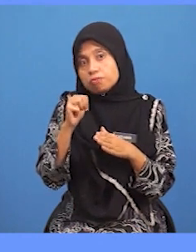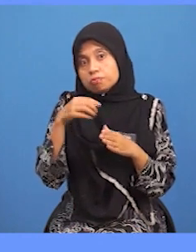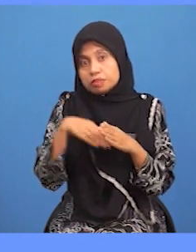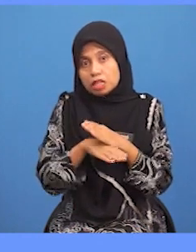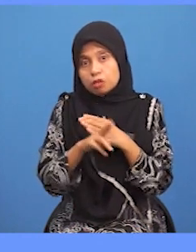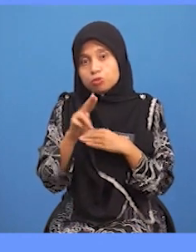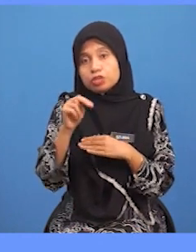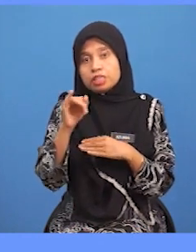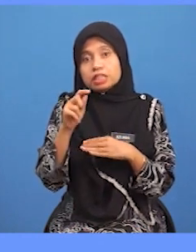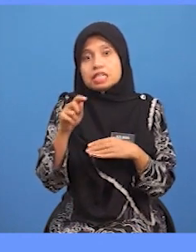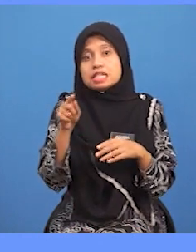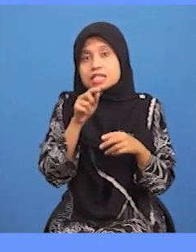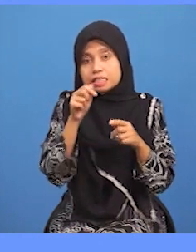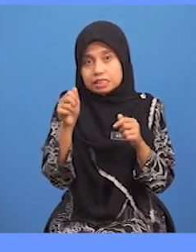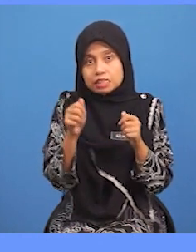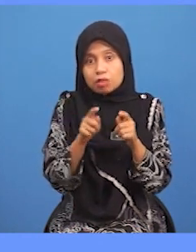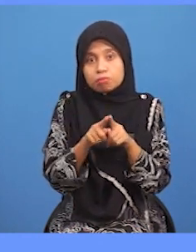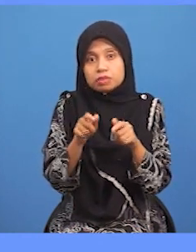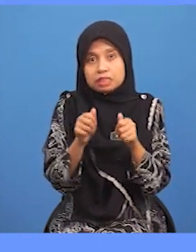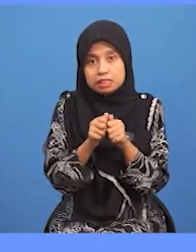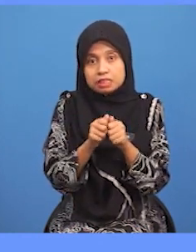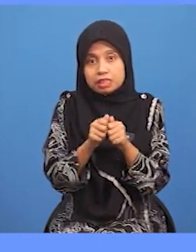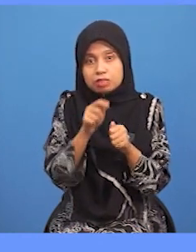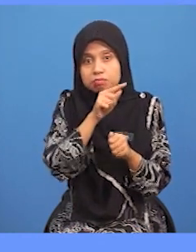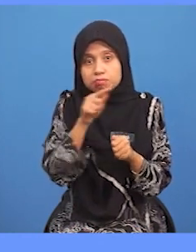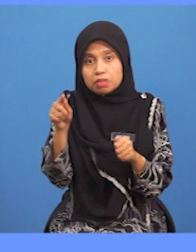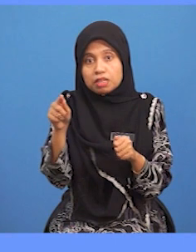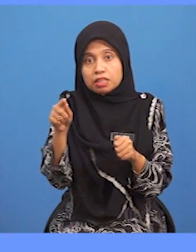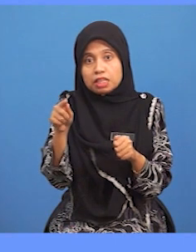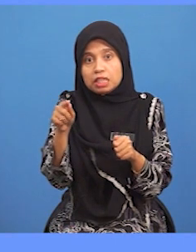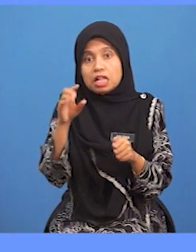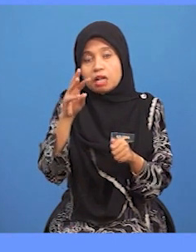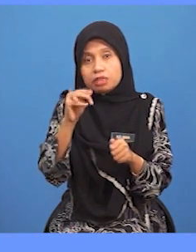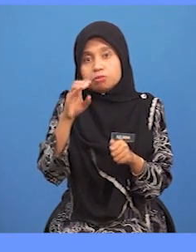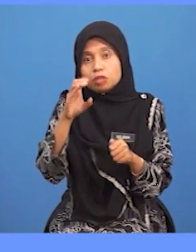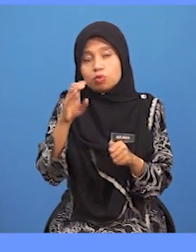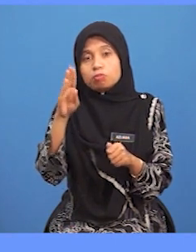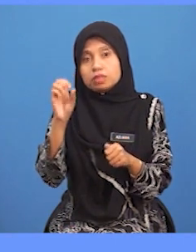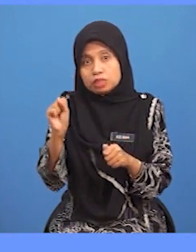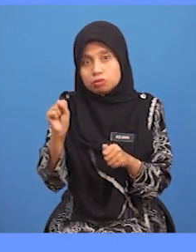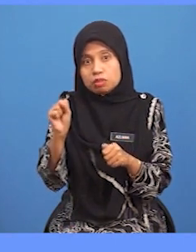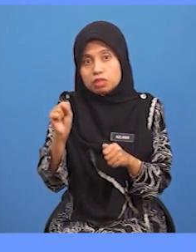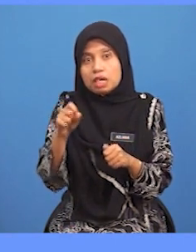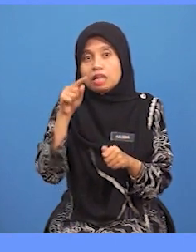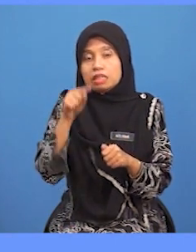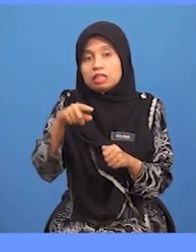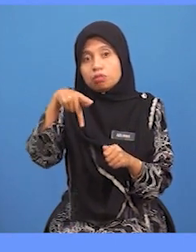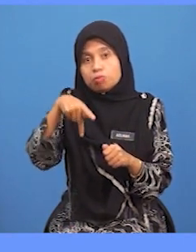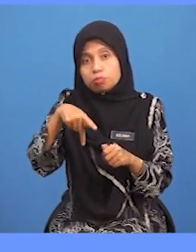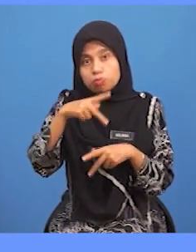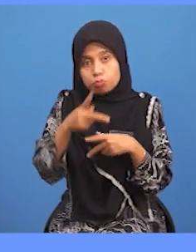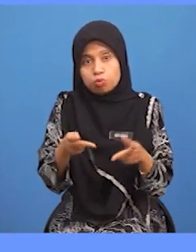dalam unit sama dengan kos tetap bahagi margin caruman seunit. Bagi mengira titik pulang modal dalam RM